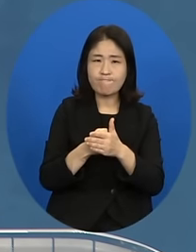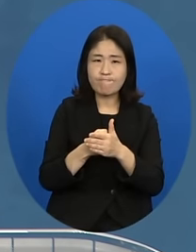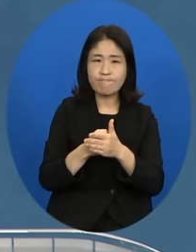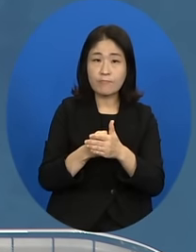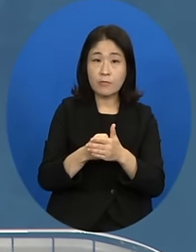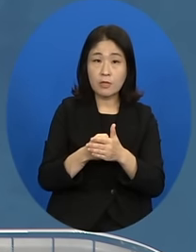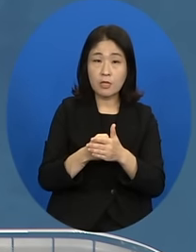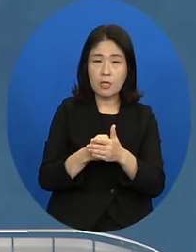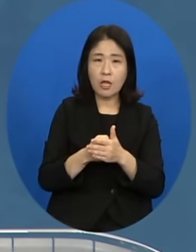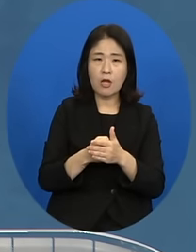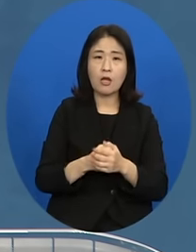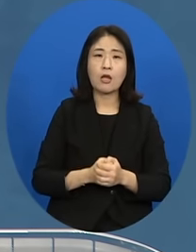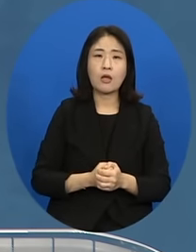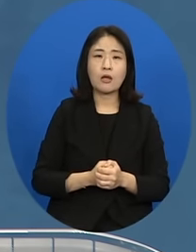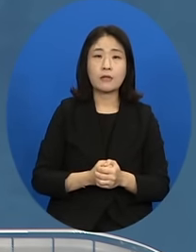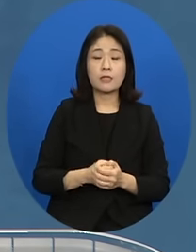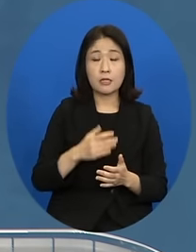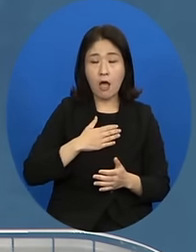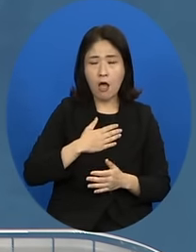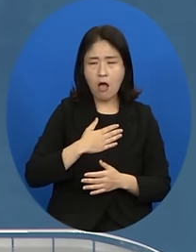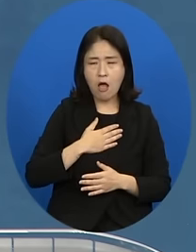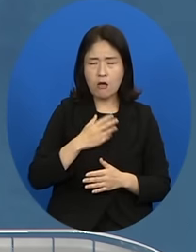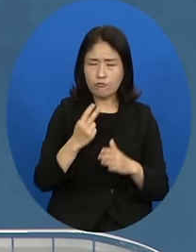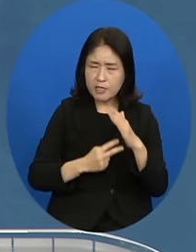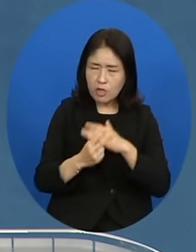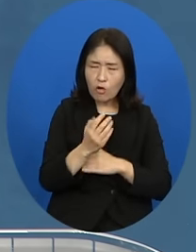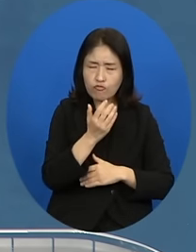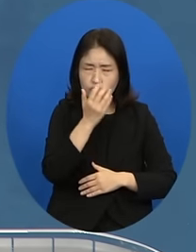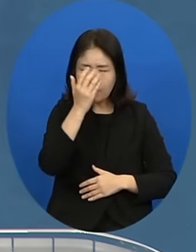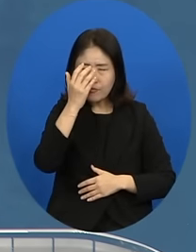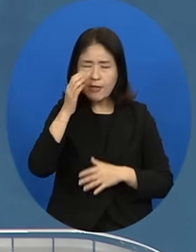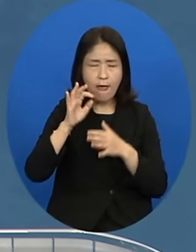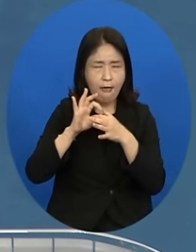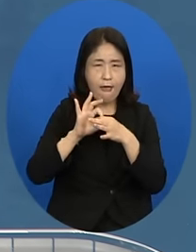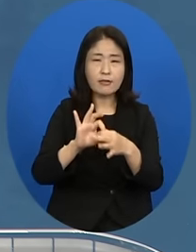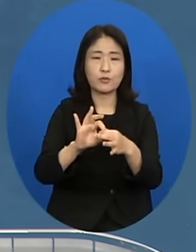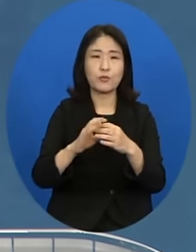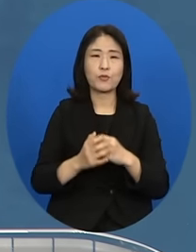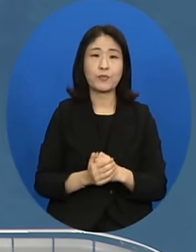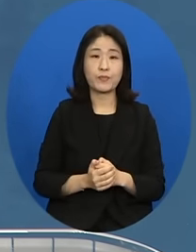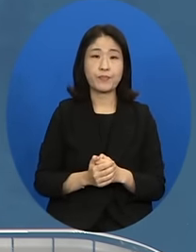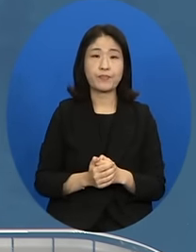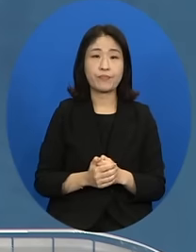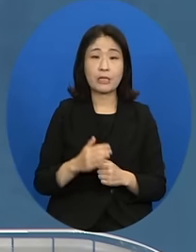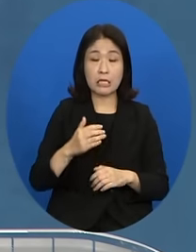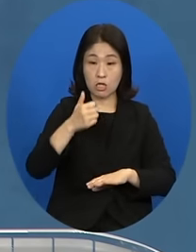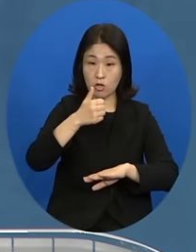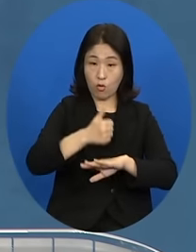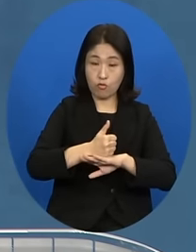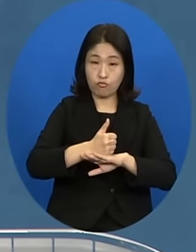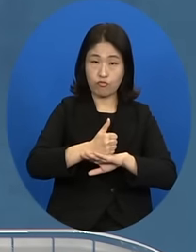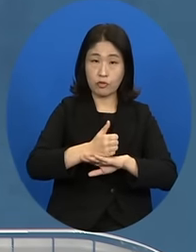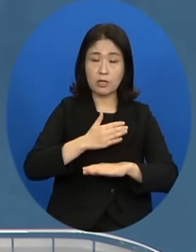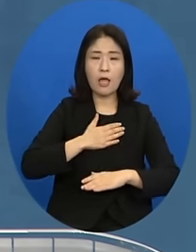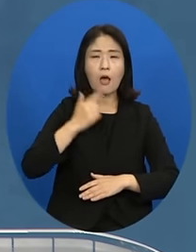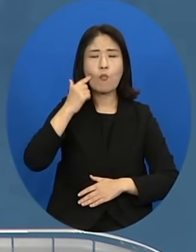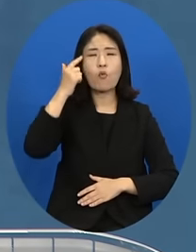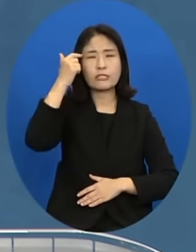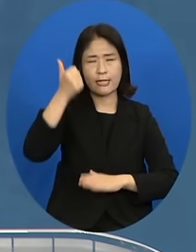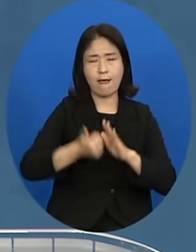적이 없이 신학교도 가고 전도사가 되고 이렇게 목사가 돼서 여러분 앞에